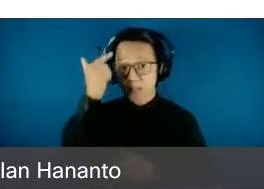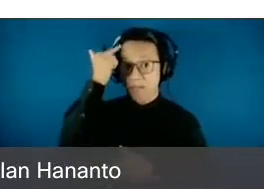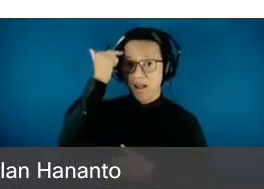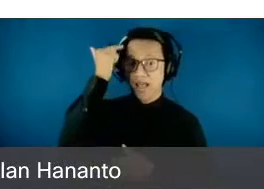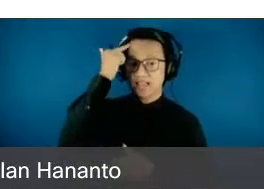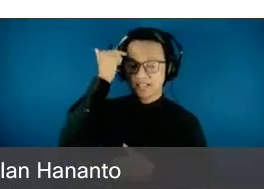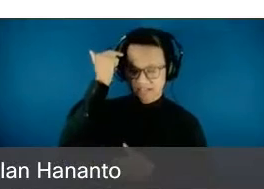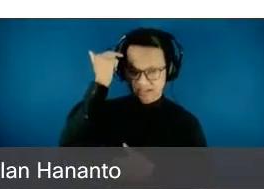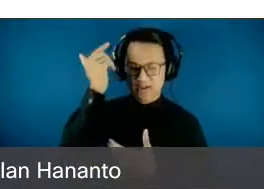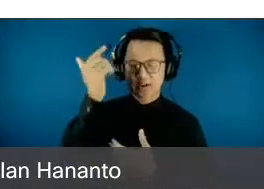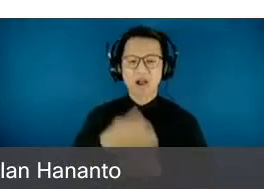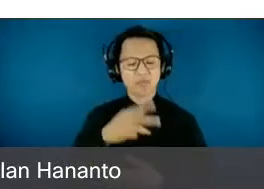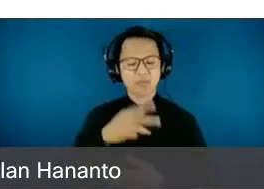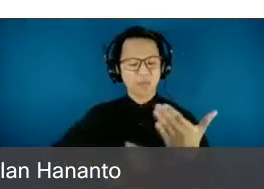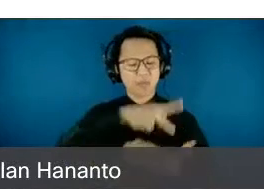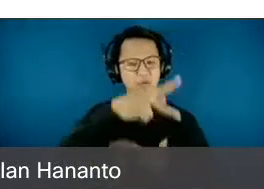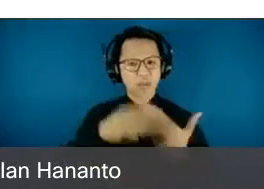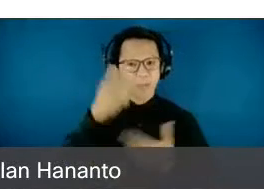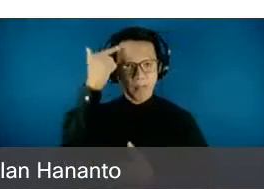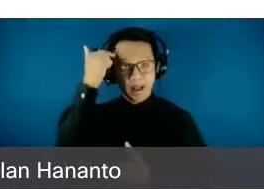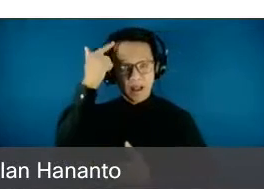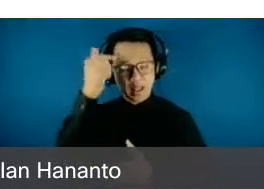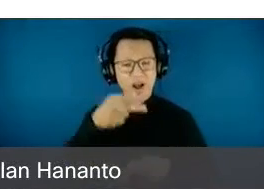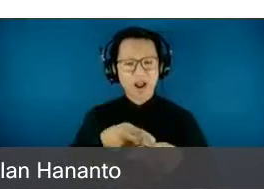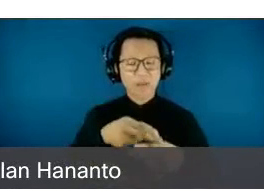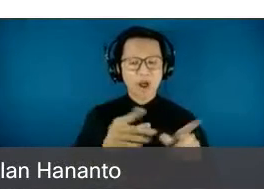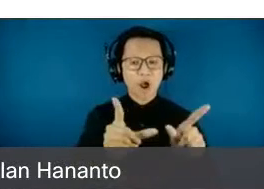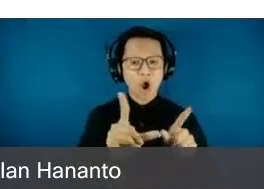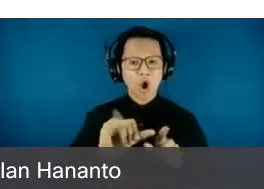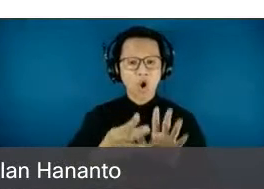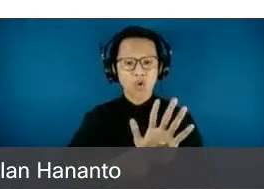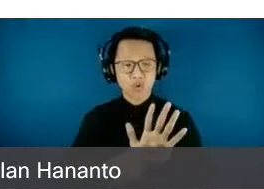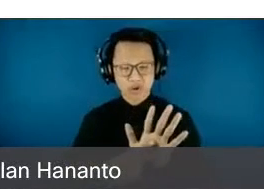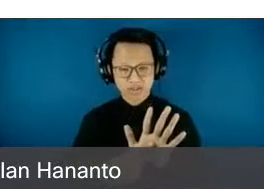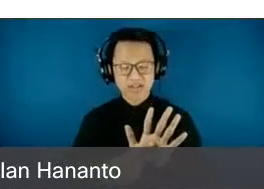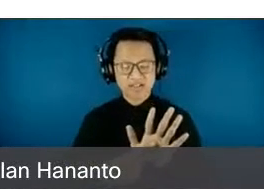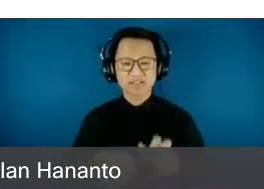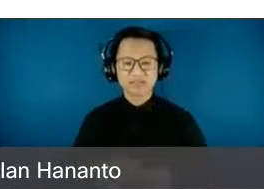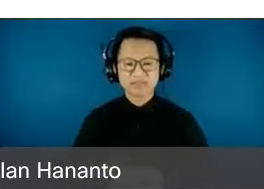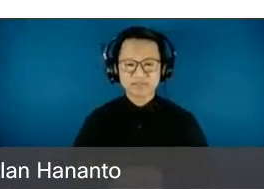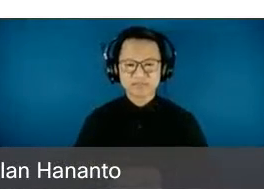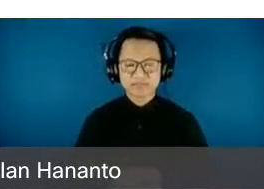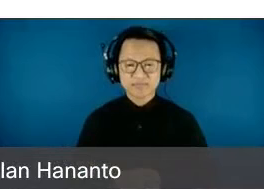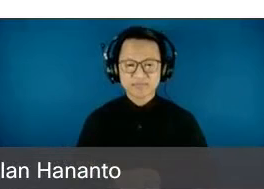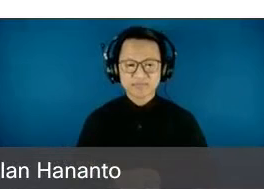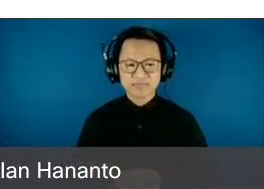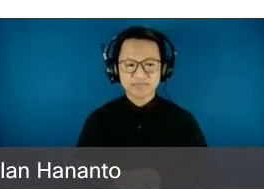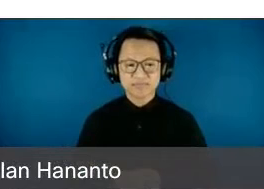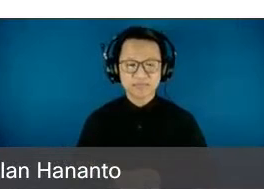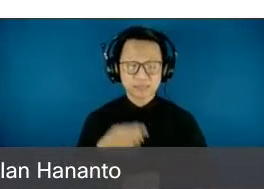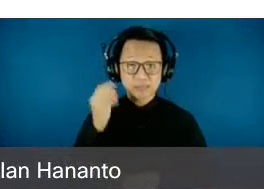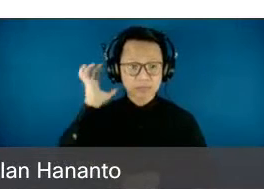dalam salah satu proyek kita, WIN Projects, A Collaborative Approach for a More Inclusive Workplace.